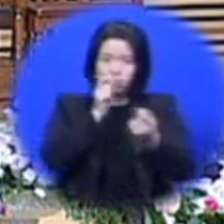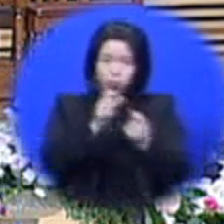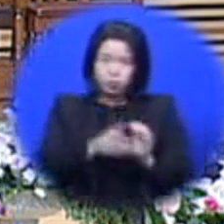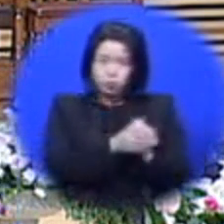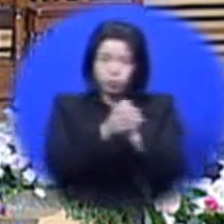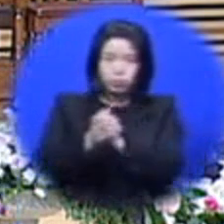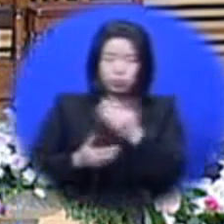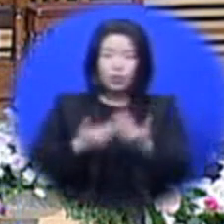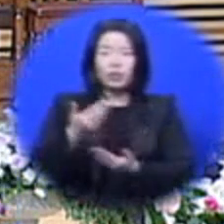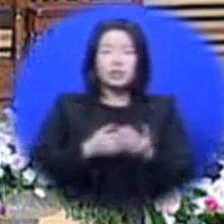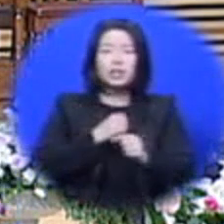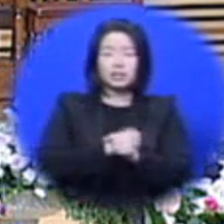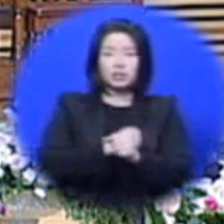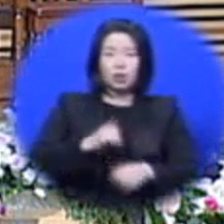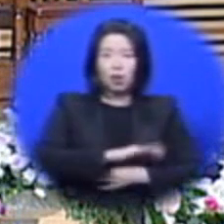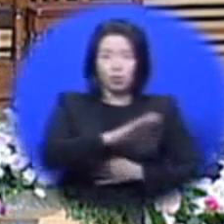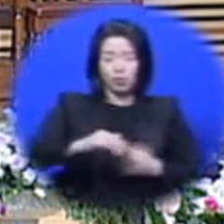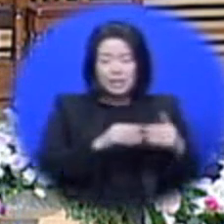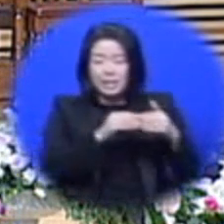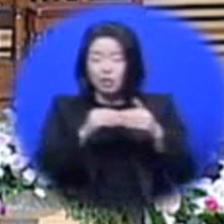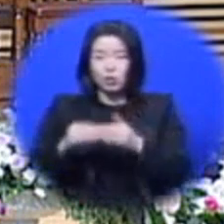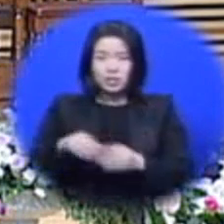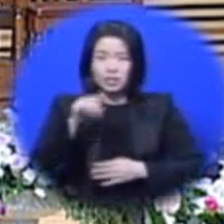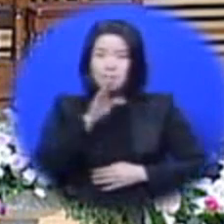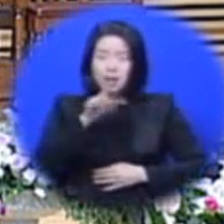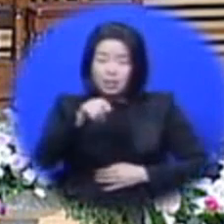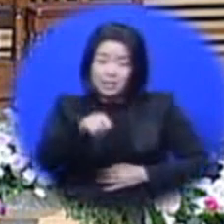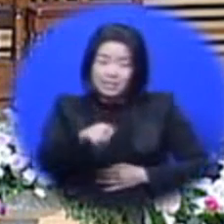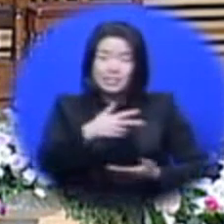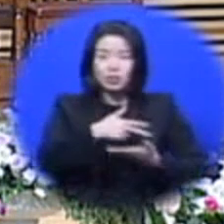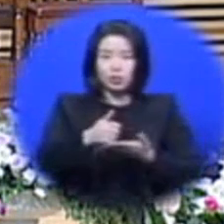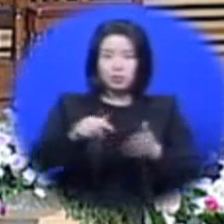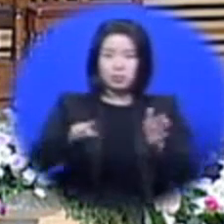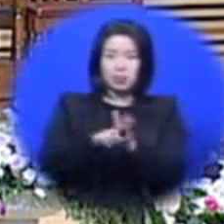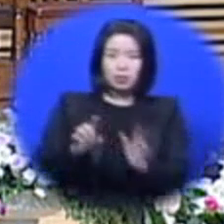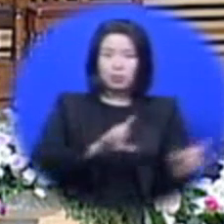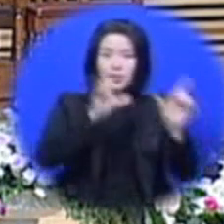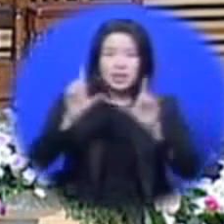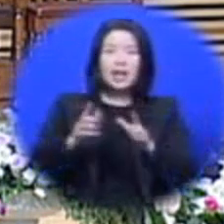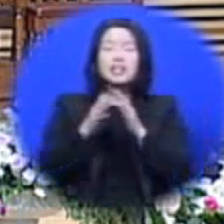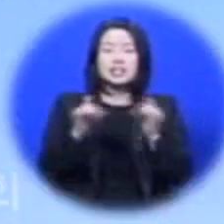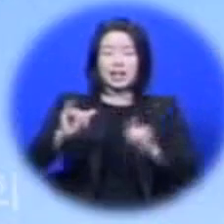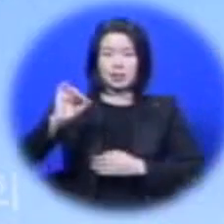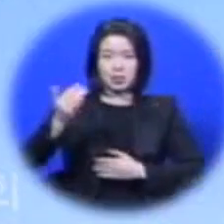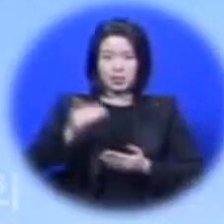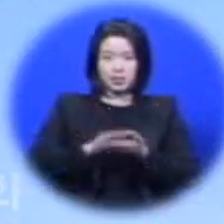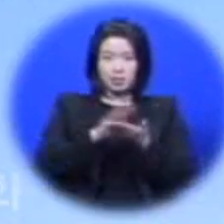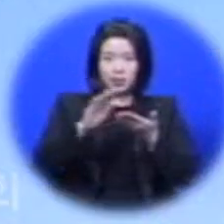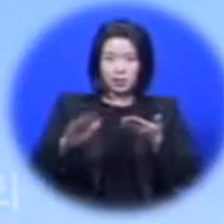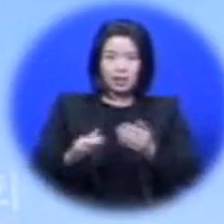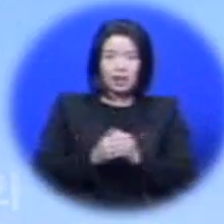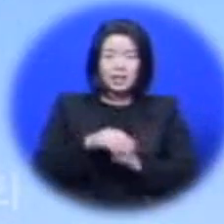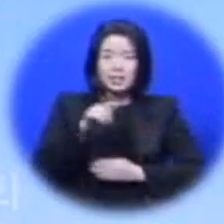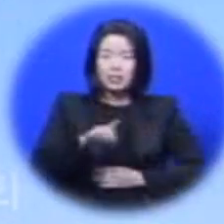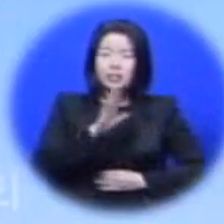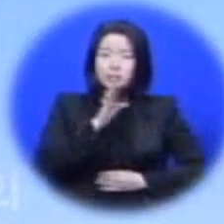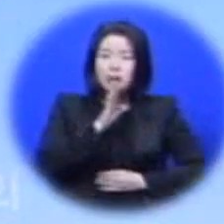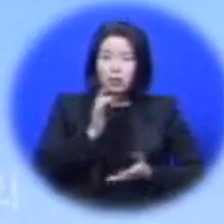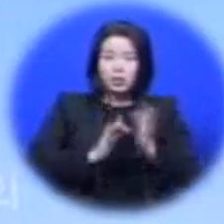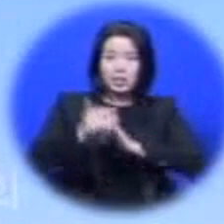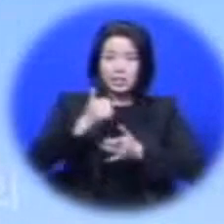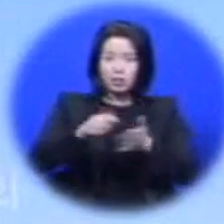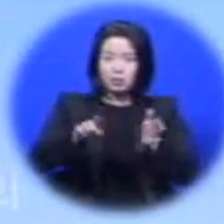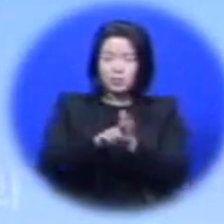교제하시고 우리를 인도하시는 바로 그 주님을 믿고 사는 사람이 되는 겁니다. 이것이 바로 예수를